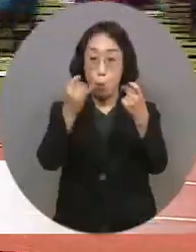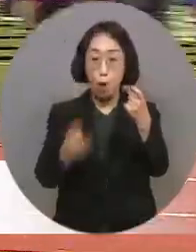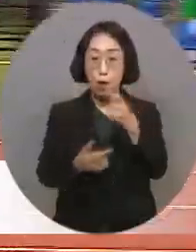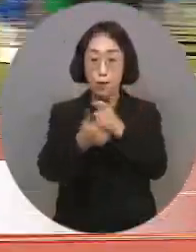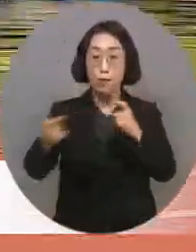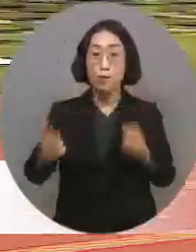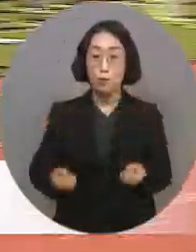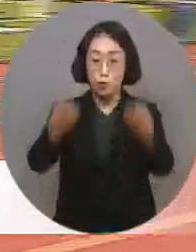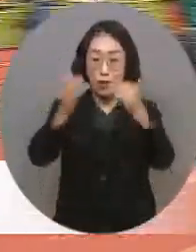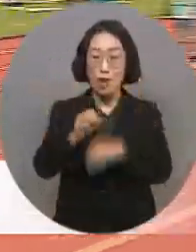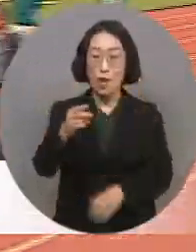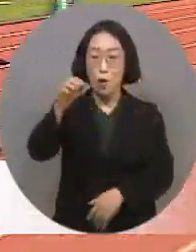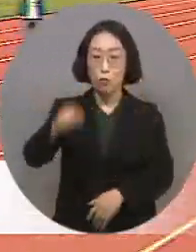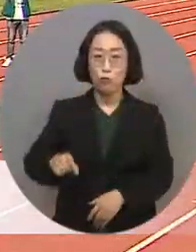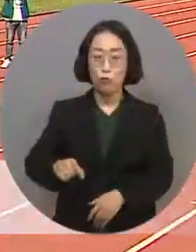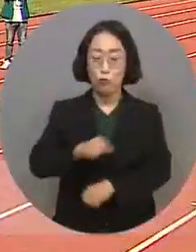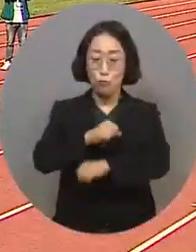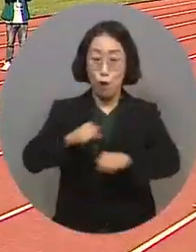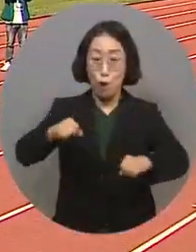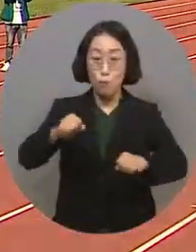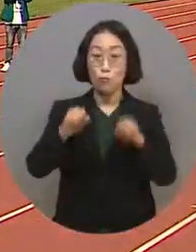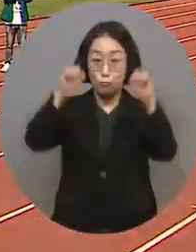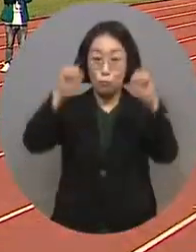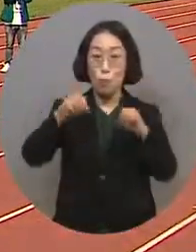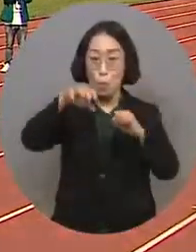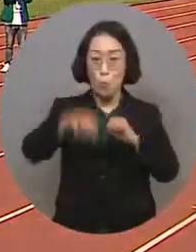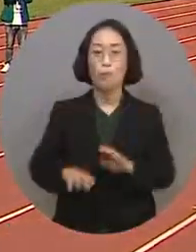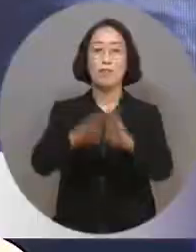노인건강대축제가 영주시민운동장에서 펼쳐졌습니다.